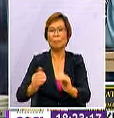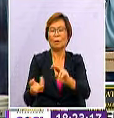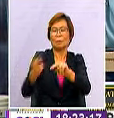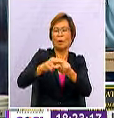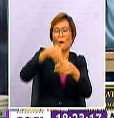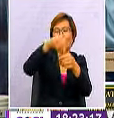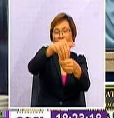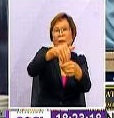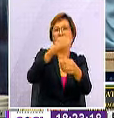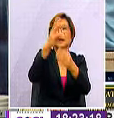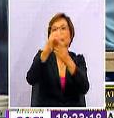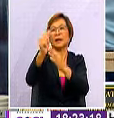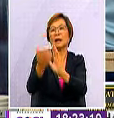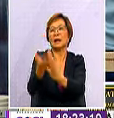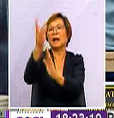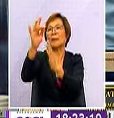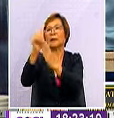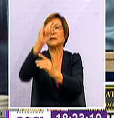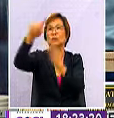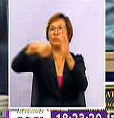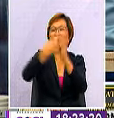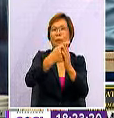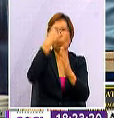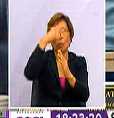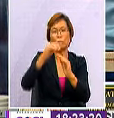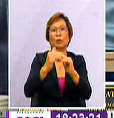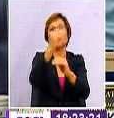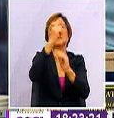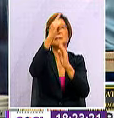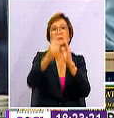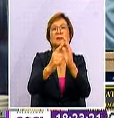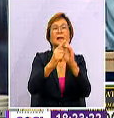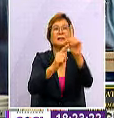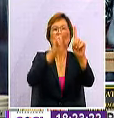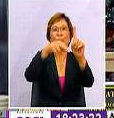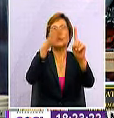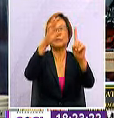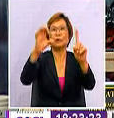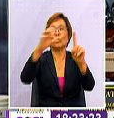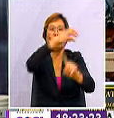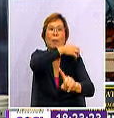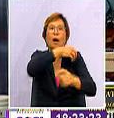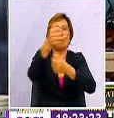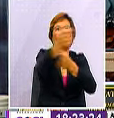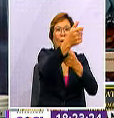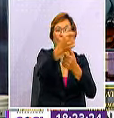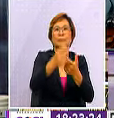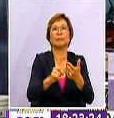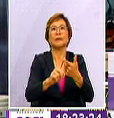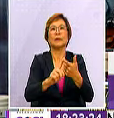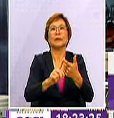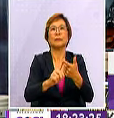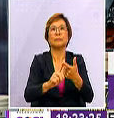kadar allowance RM6 kepada RM8 sejam untuk lebih 1,900 pegawai bomba bantuan